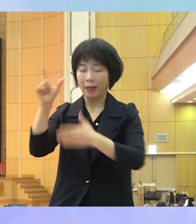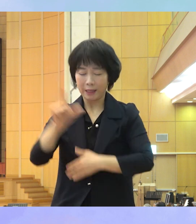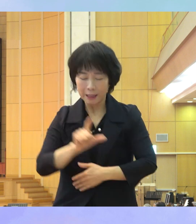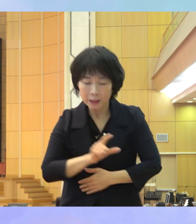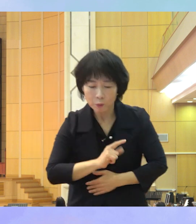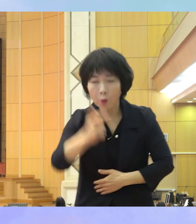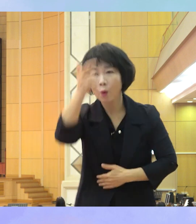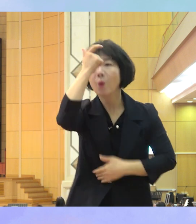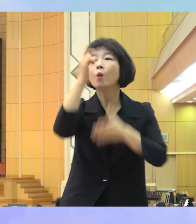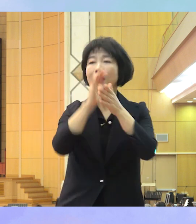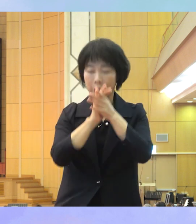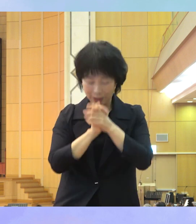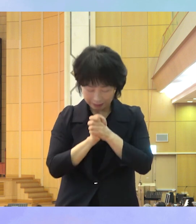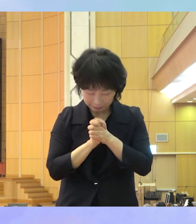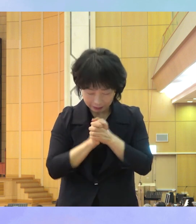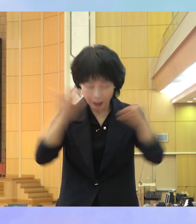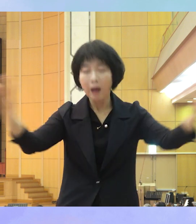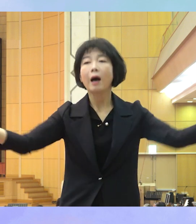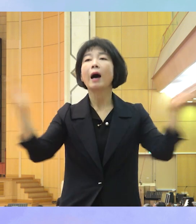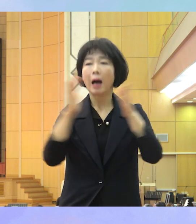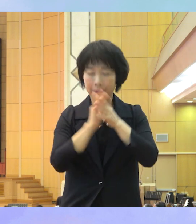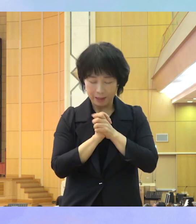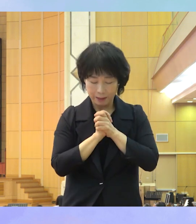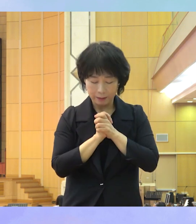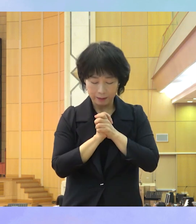올려옵나이다. 아멘.